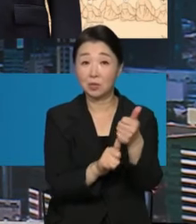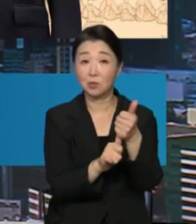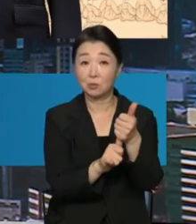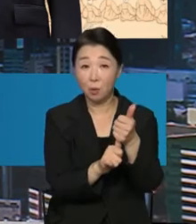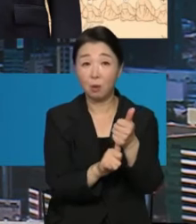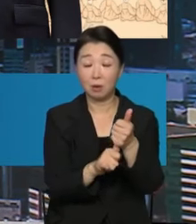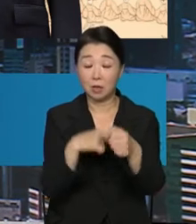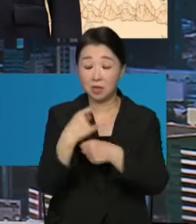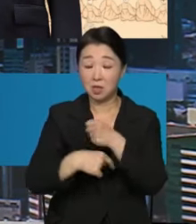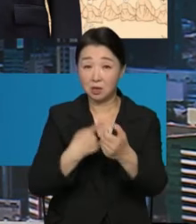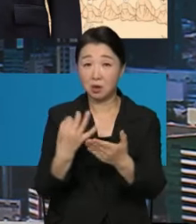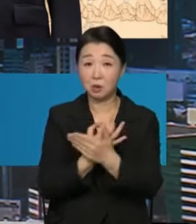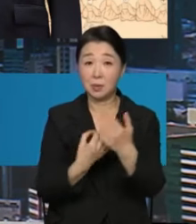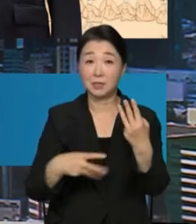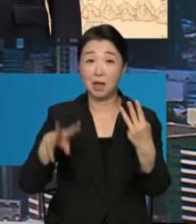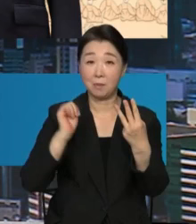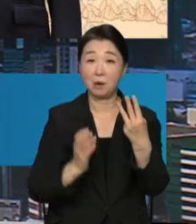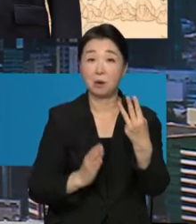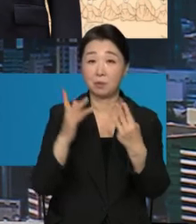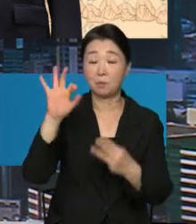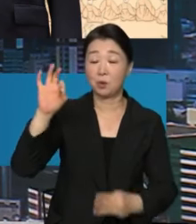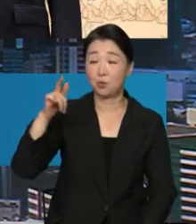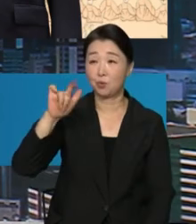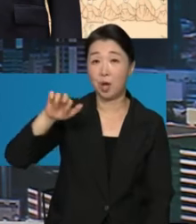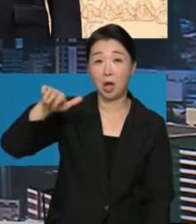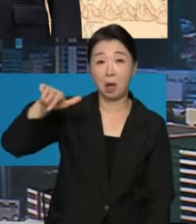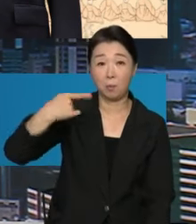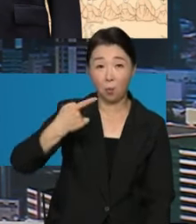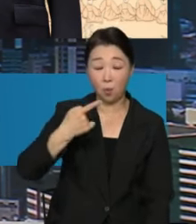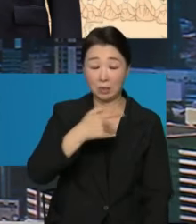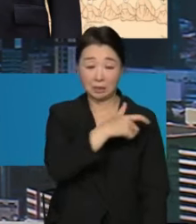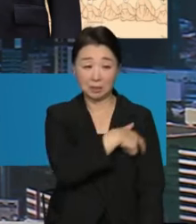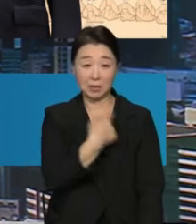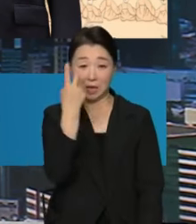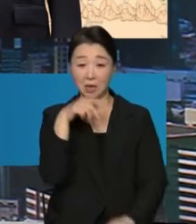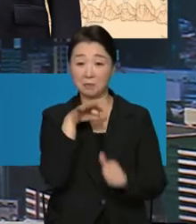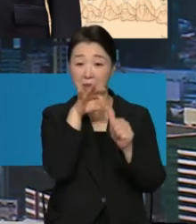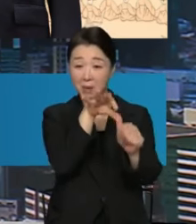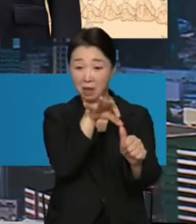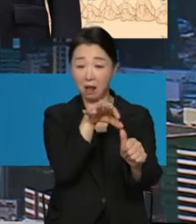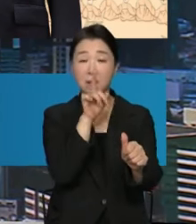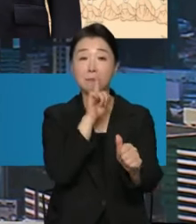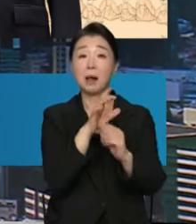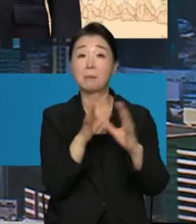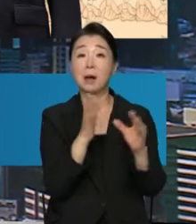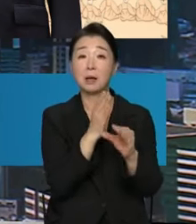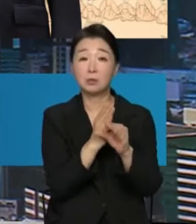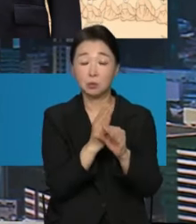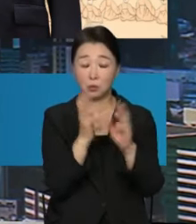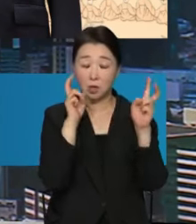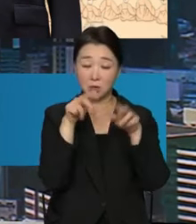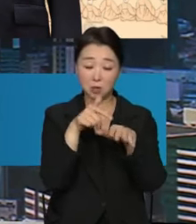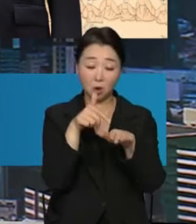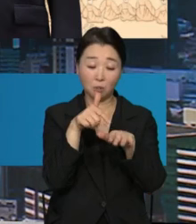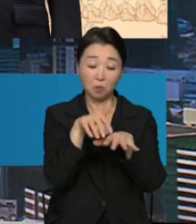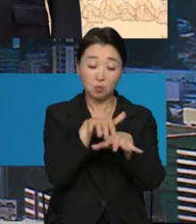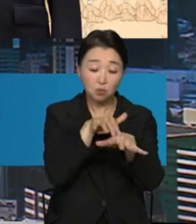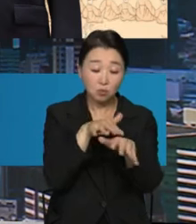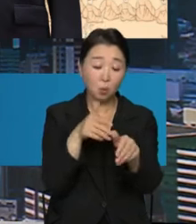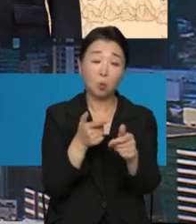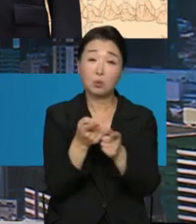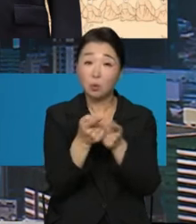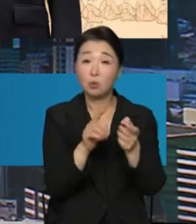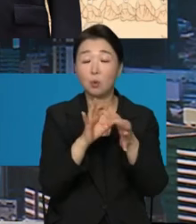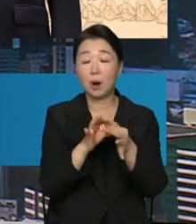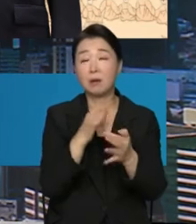연합자산관리 유암코 상임감사에 선임돼 낙하산 논란이 일었습니다. 이 기업 구조조정과 관련한 실무 경험이 있어야 하는